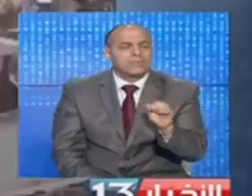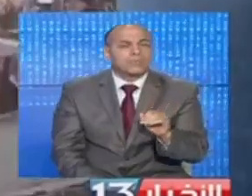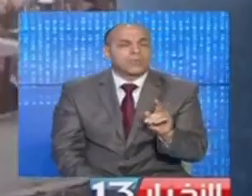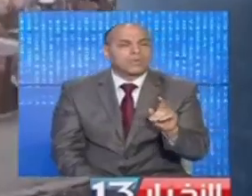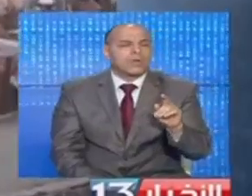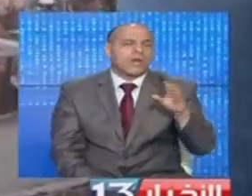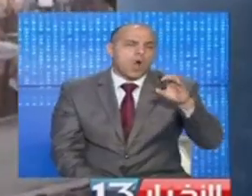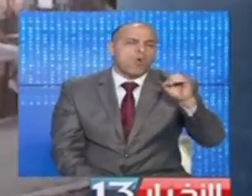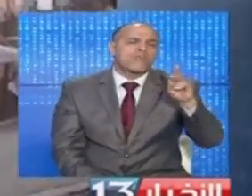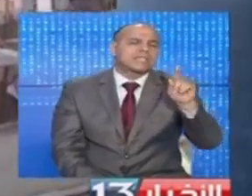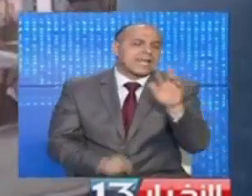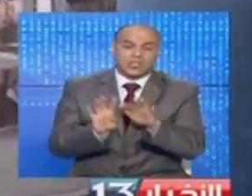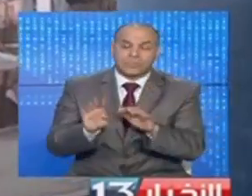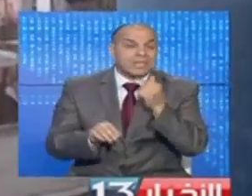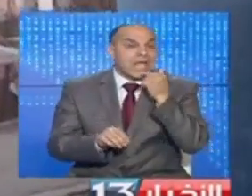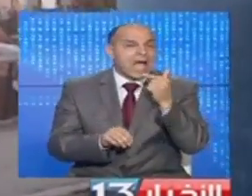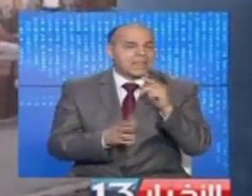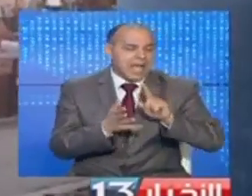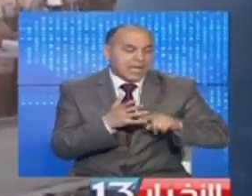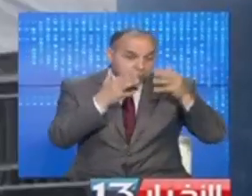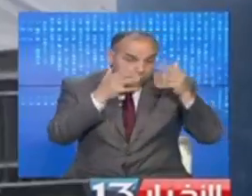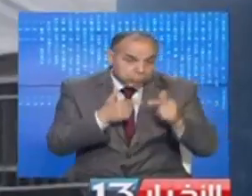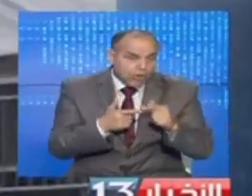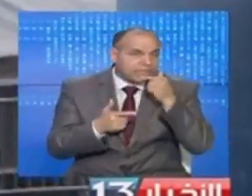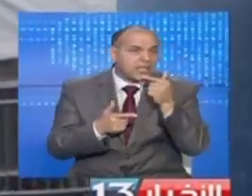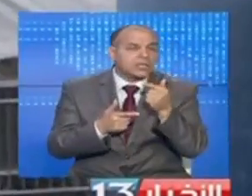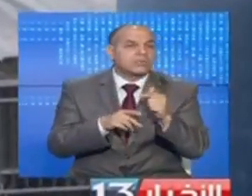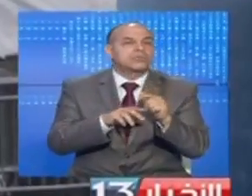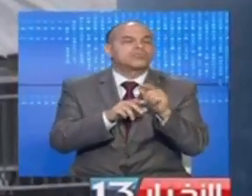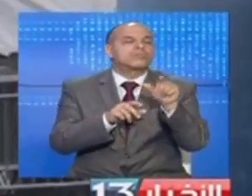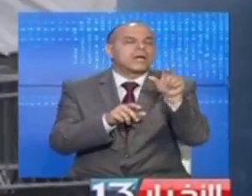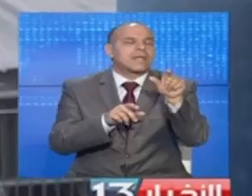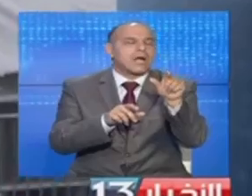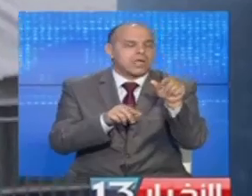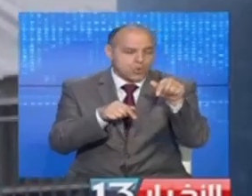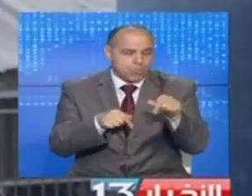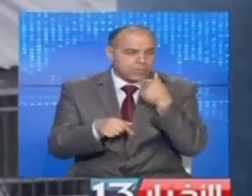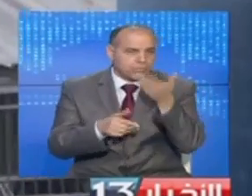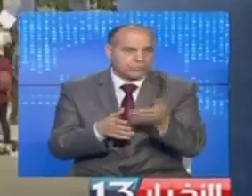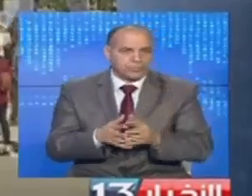أو كوفيد-19 حسب آخر إحصائيات جامعة جونز هوبكينز اليوم.